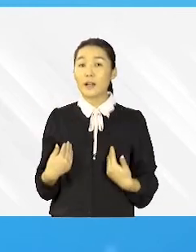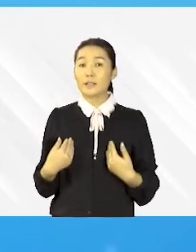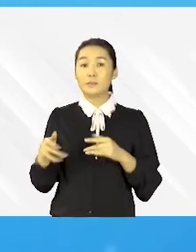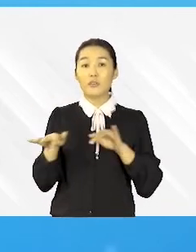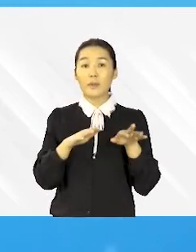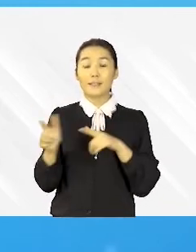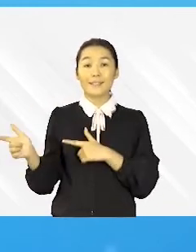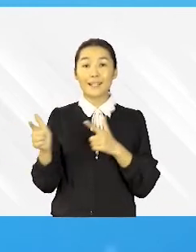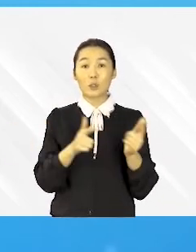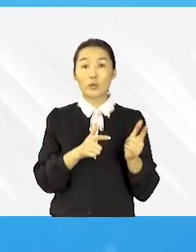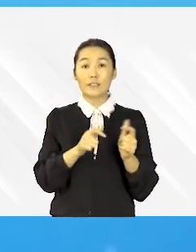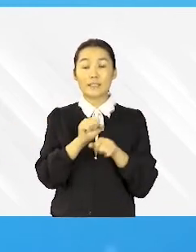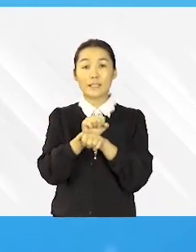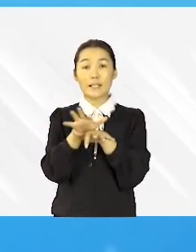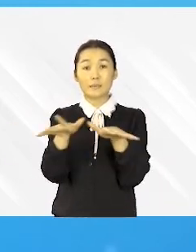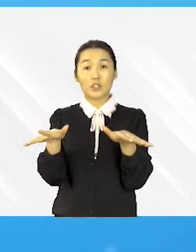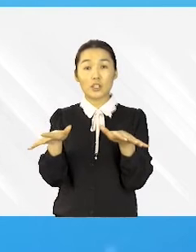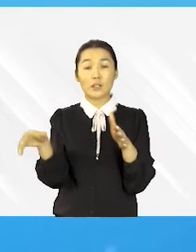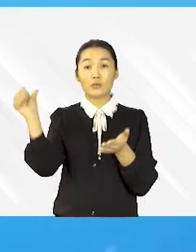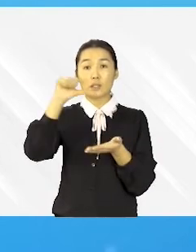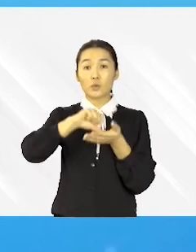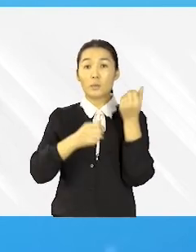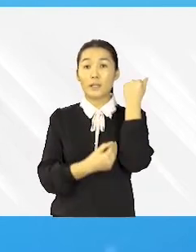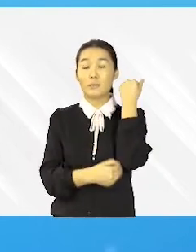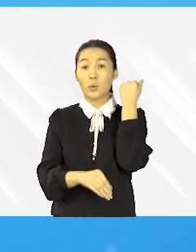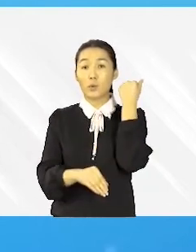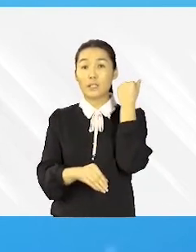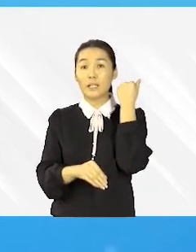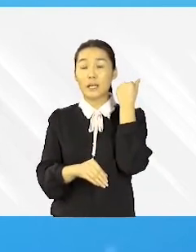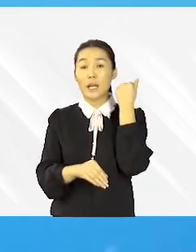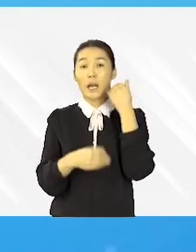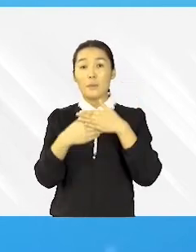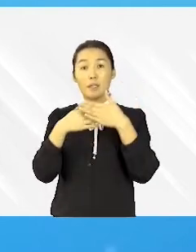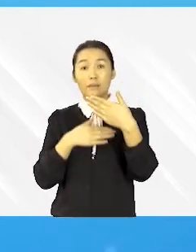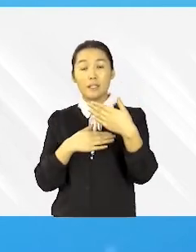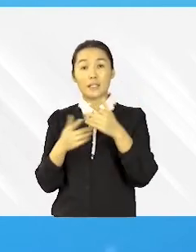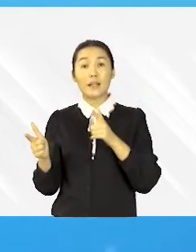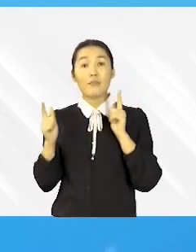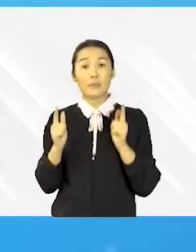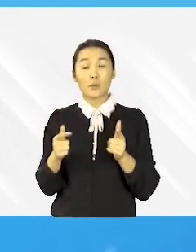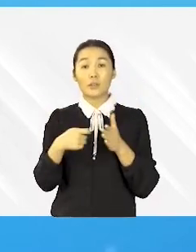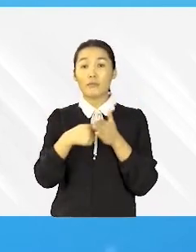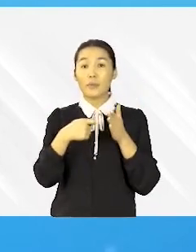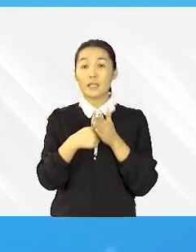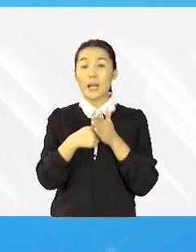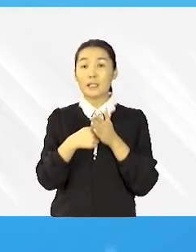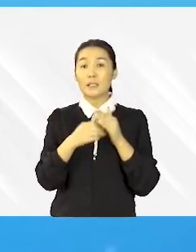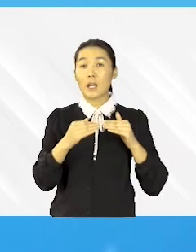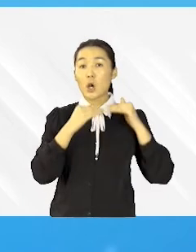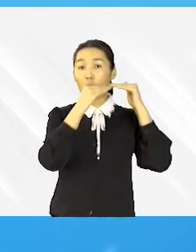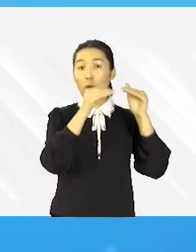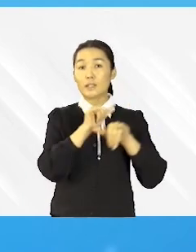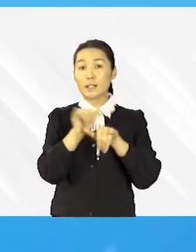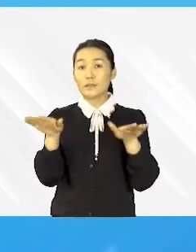процесс готовности к размножению наступает после предварительных периодов питания, роста, развития молодого